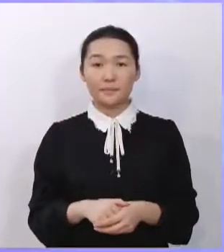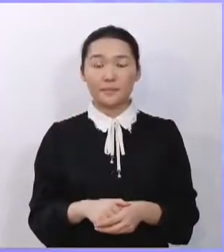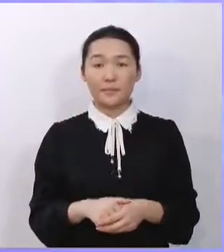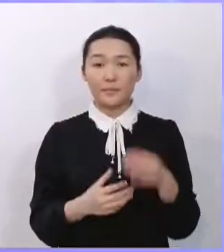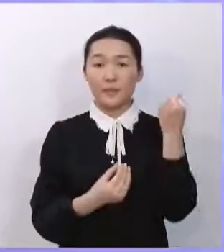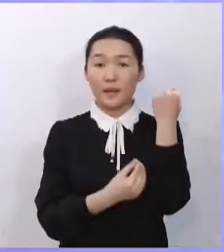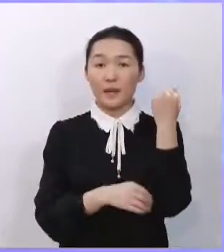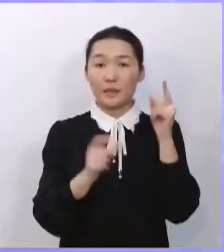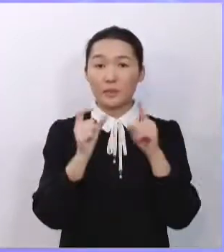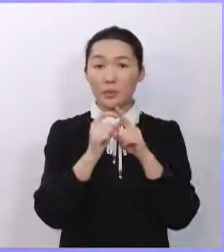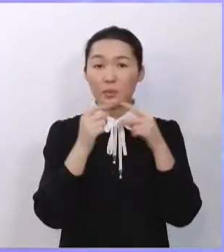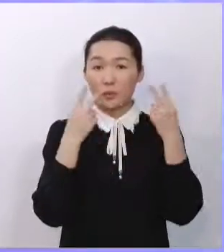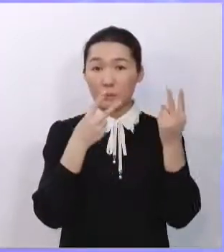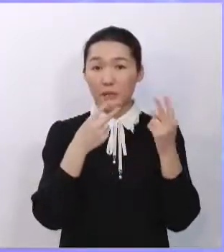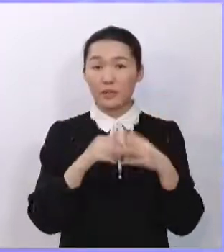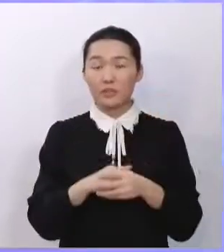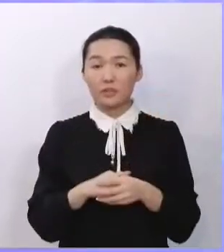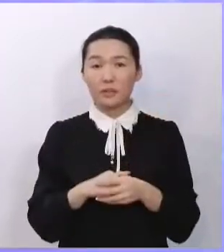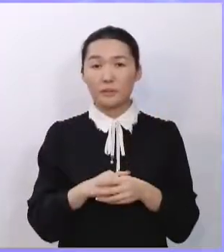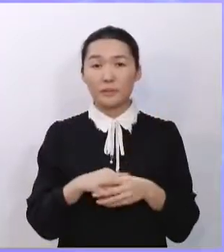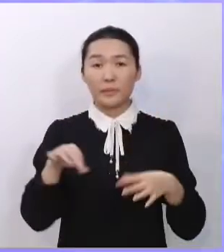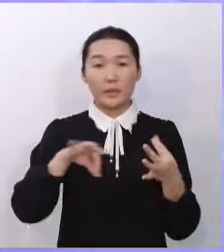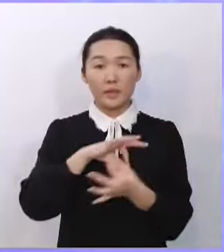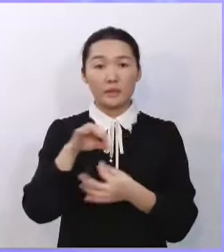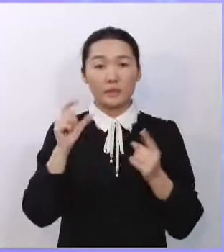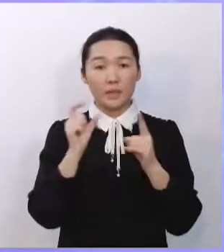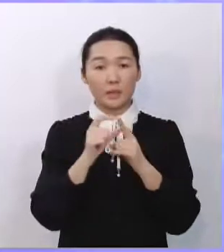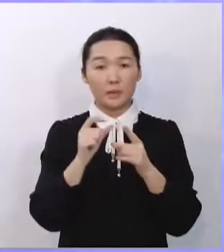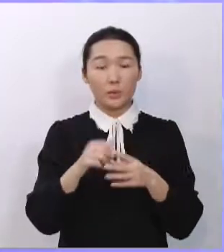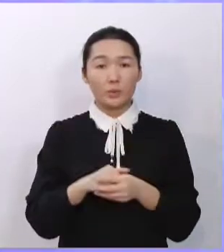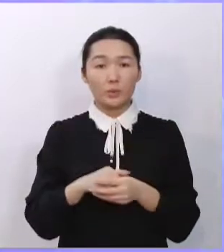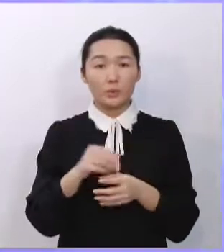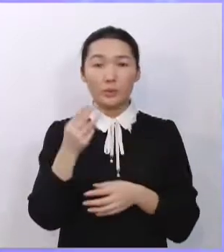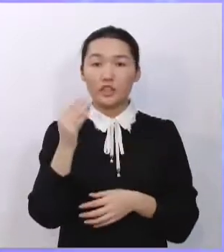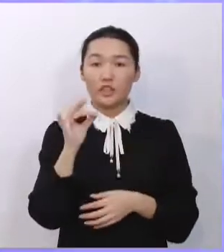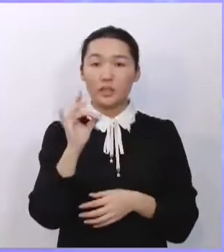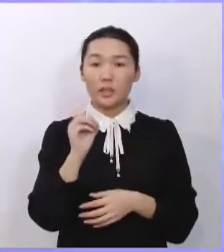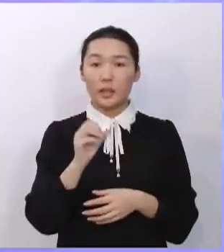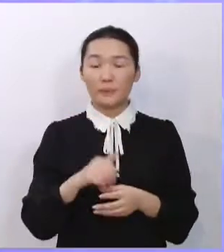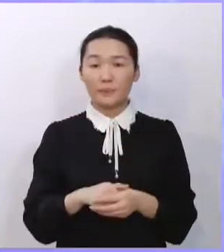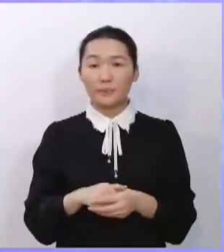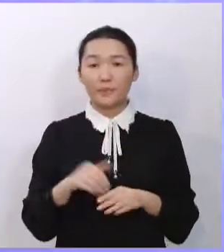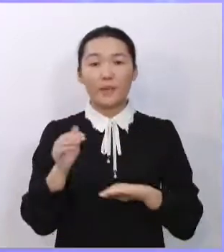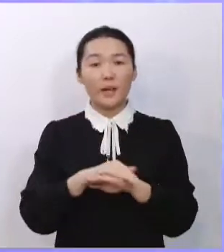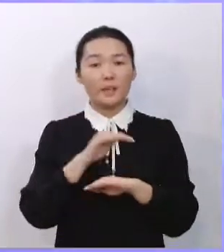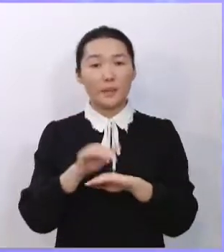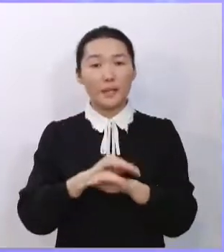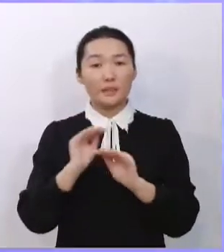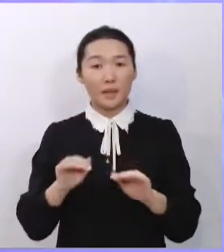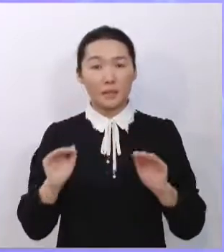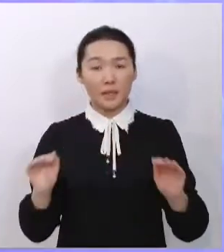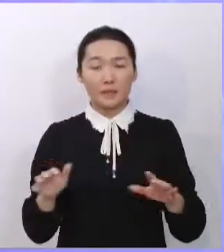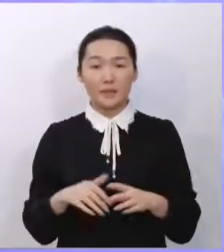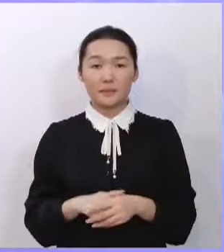Ал эми акыркы сөздөрдү байкагылачы? Бул жерде ашыкча сөз шире. Азаматсыңар балдар.